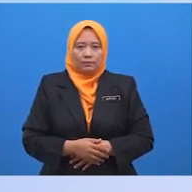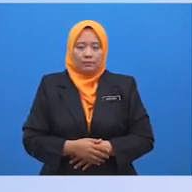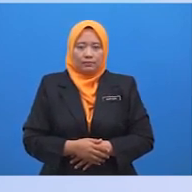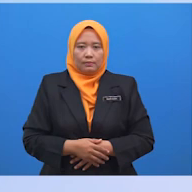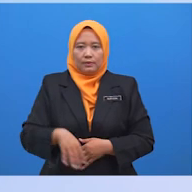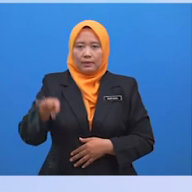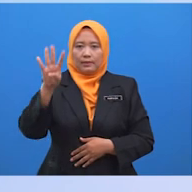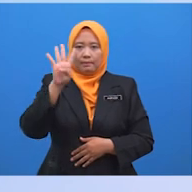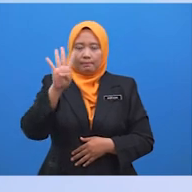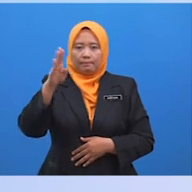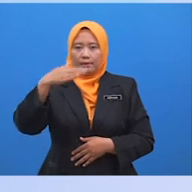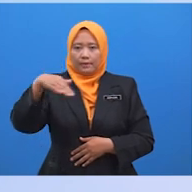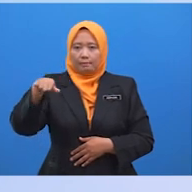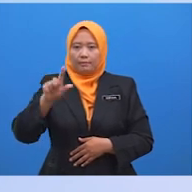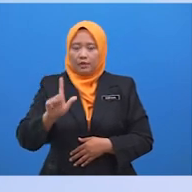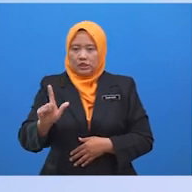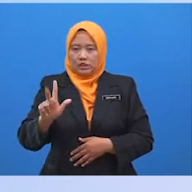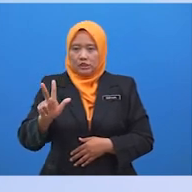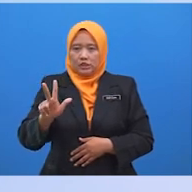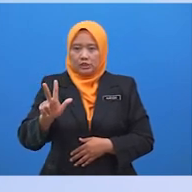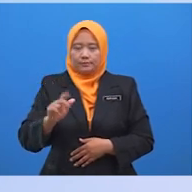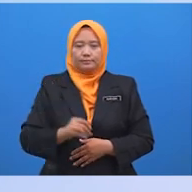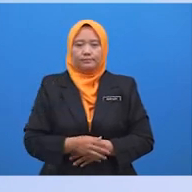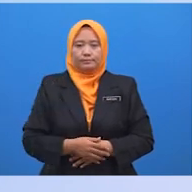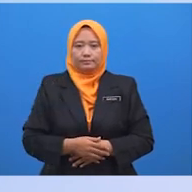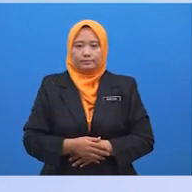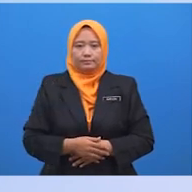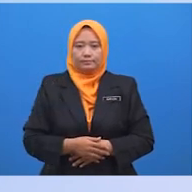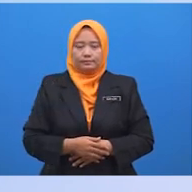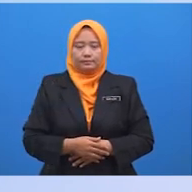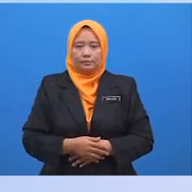yang diperolehi ialah 4/3.